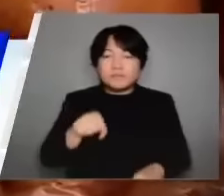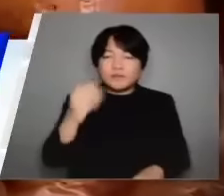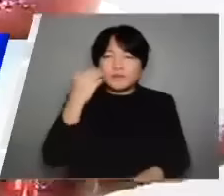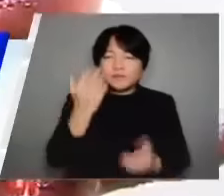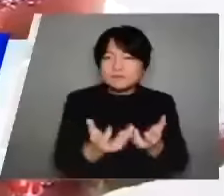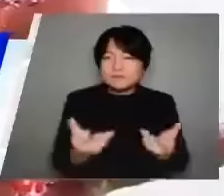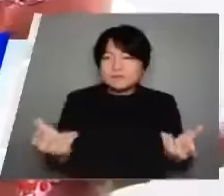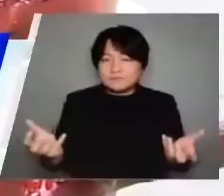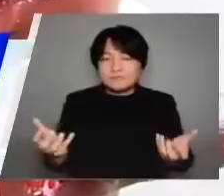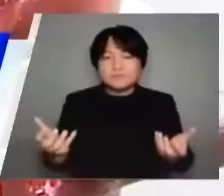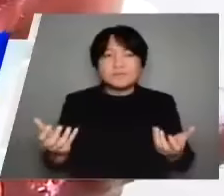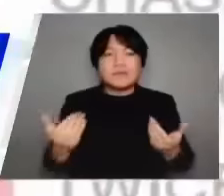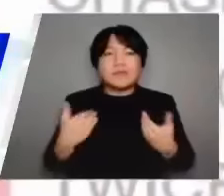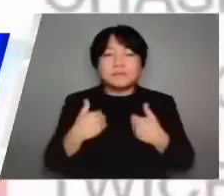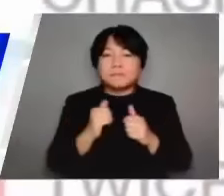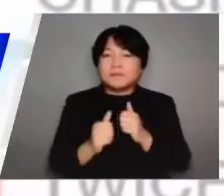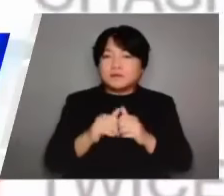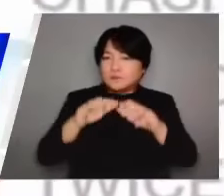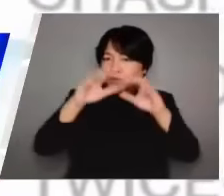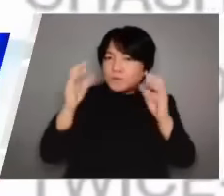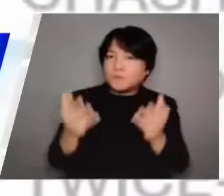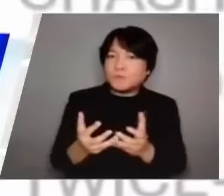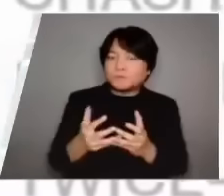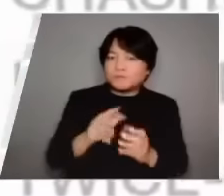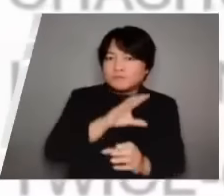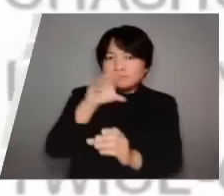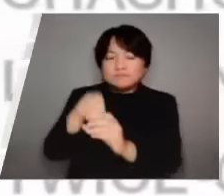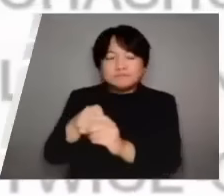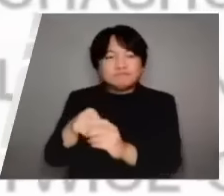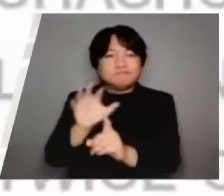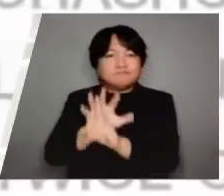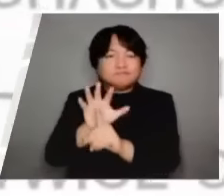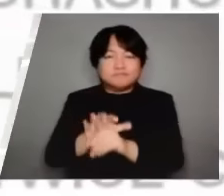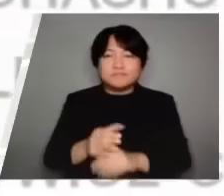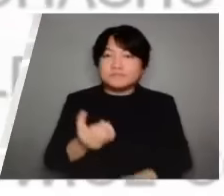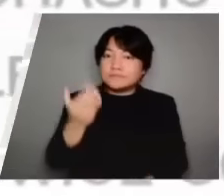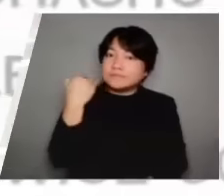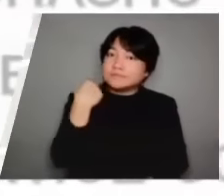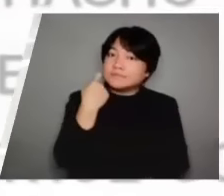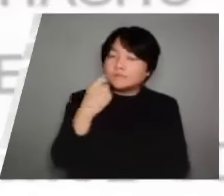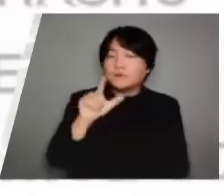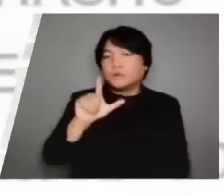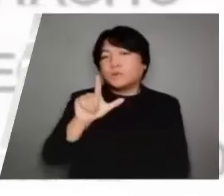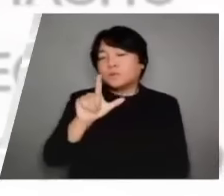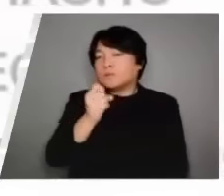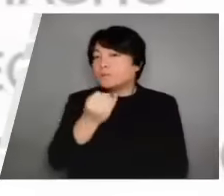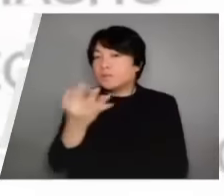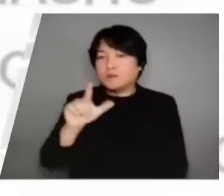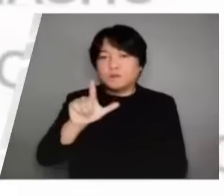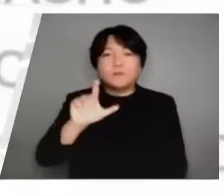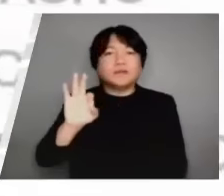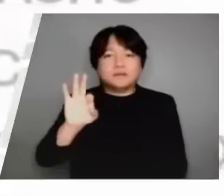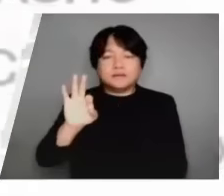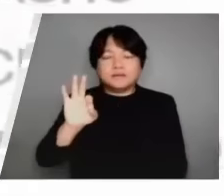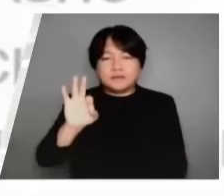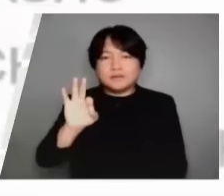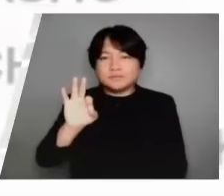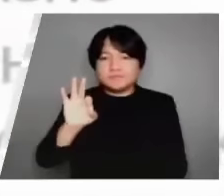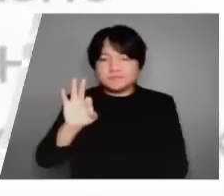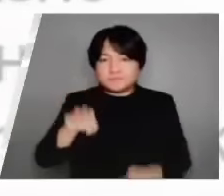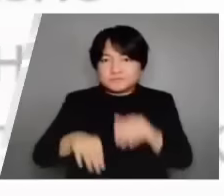pagkilala sa world stage Kamakailan lang nakapasok sa 29th spot ang lechon Sa lista ng 50 best pork dishes ng online Food